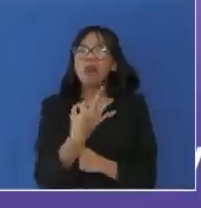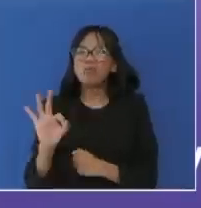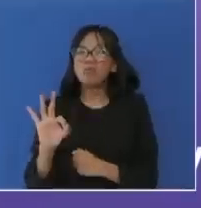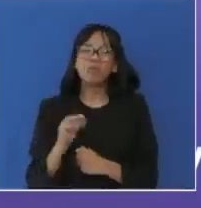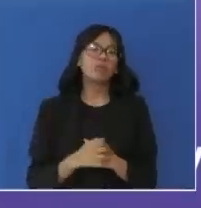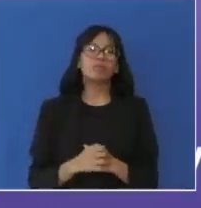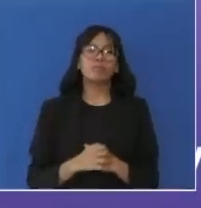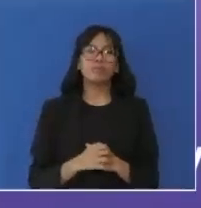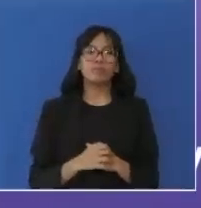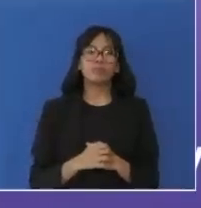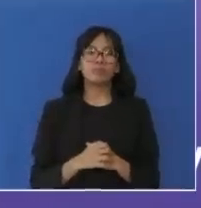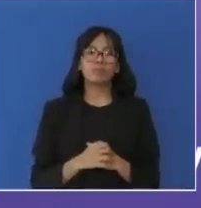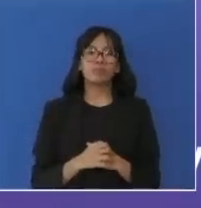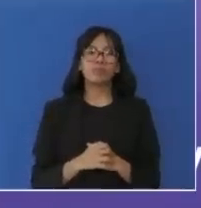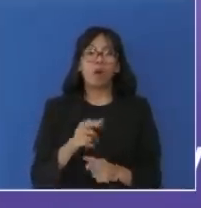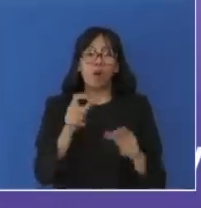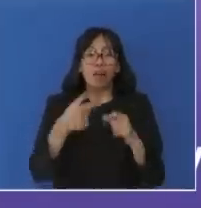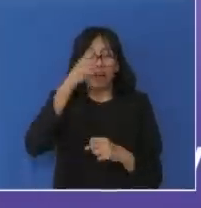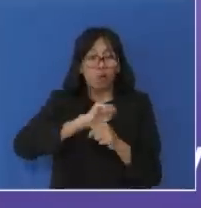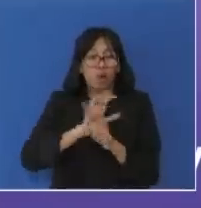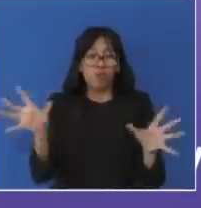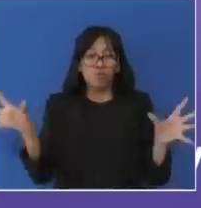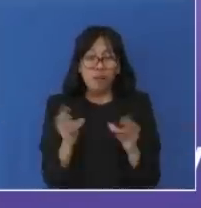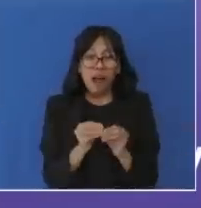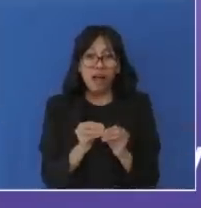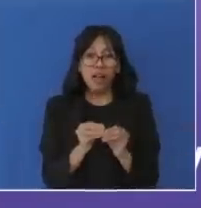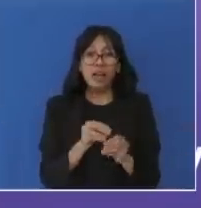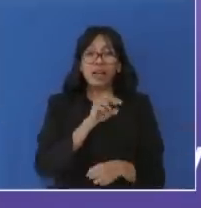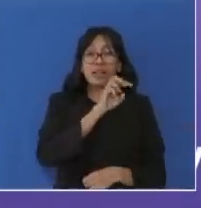positif sehingga total menjadi